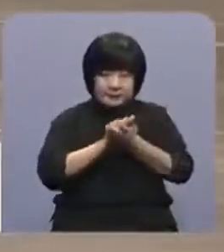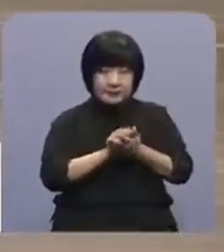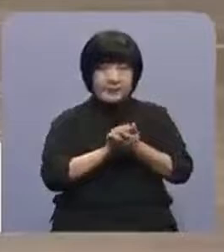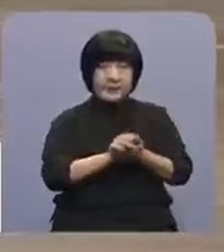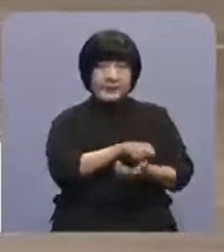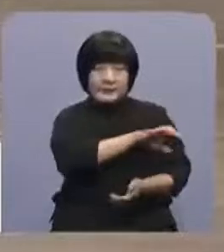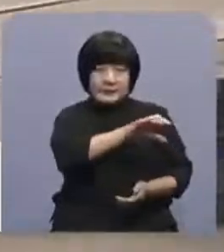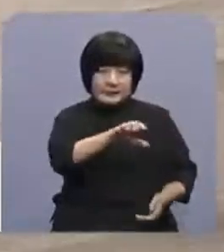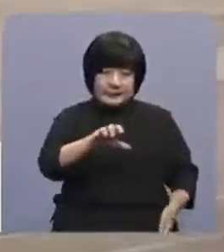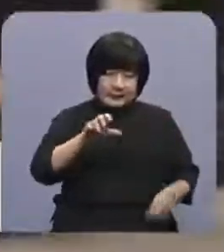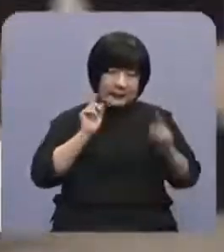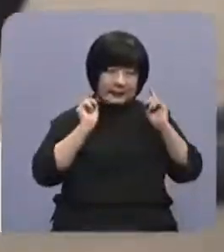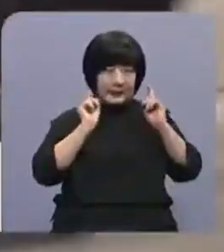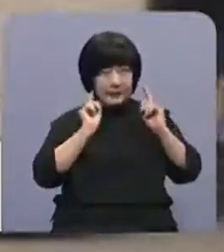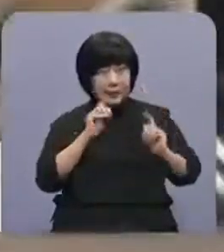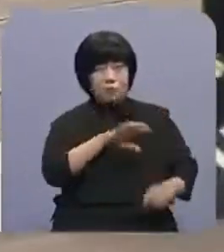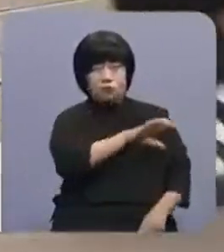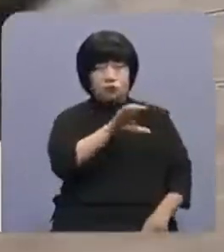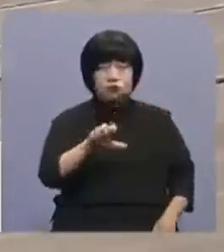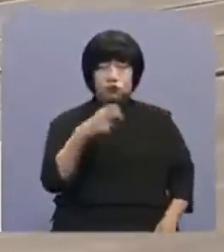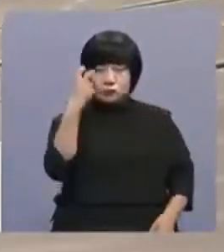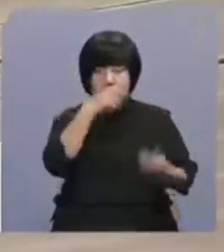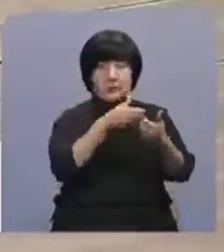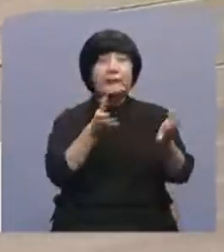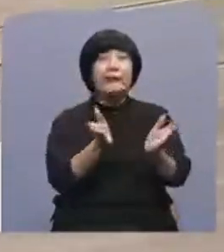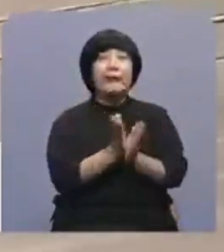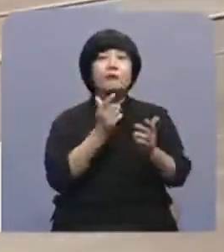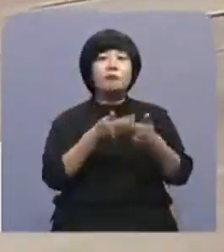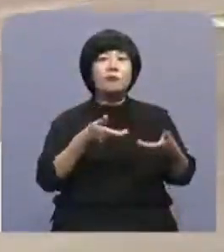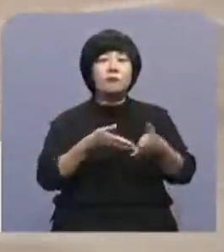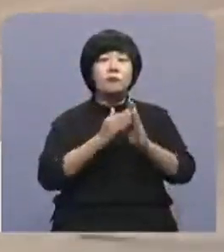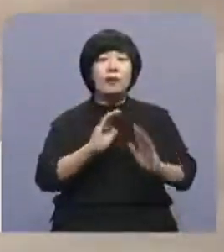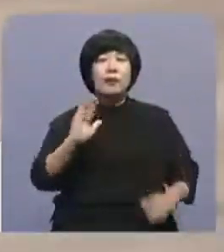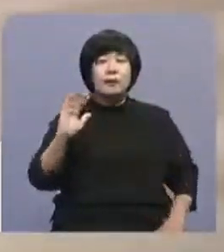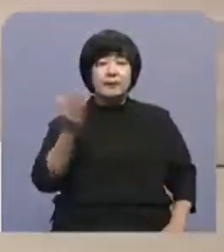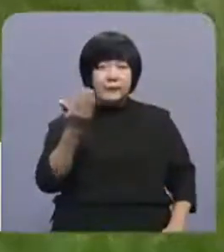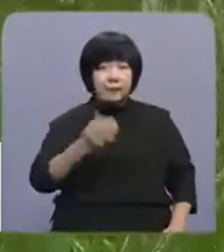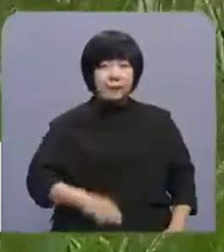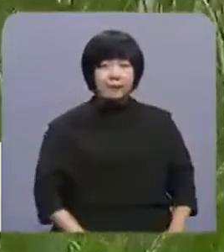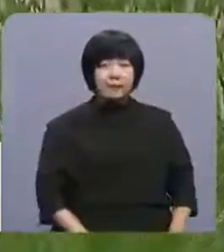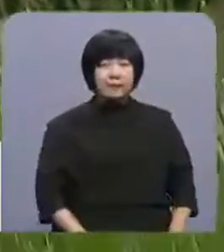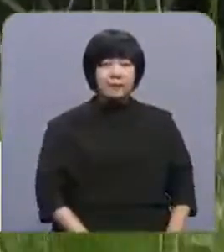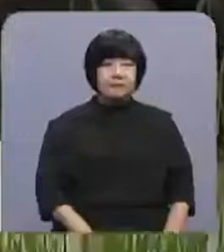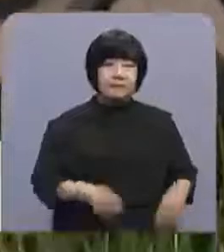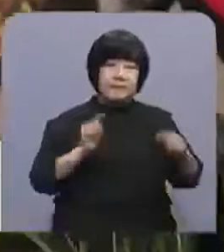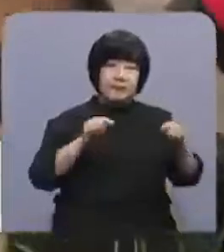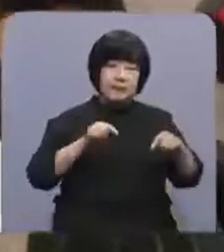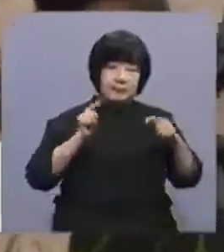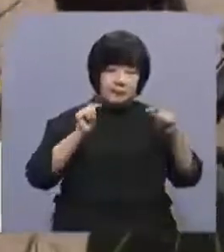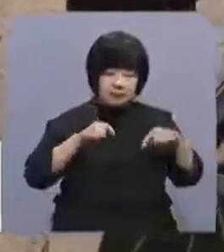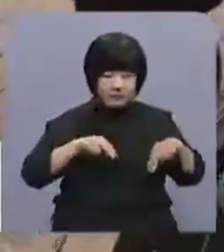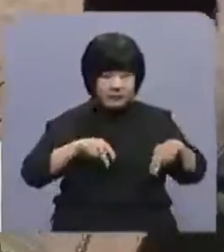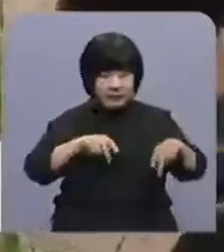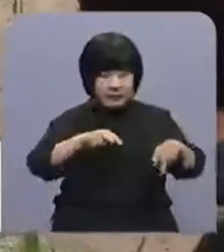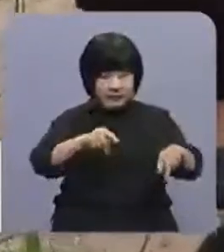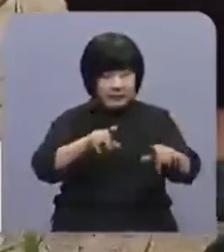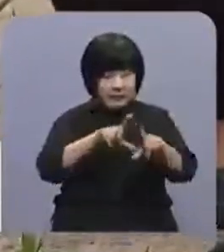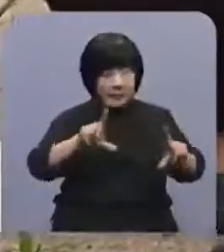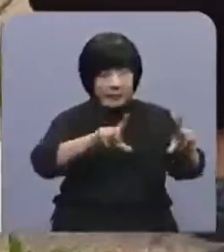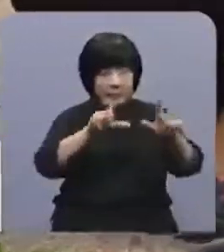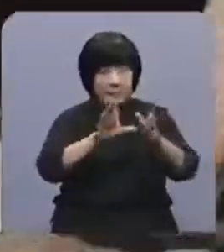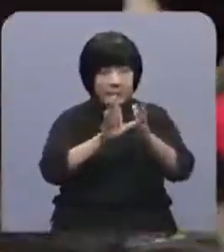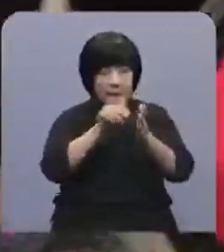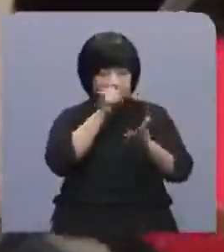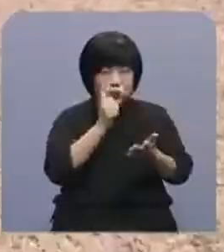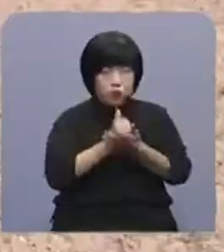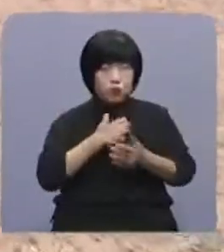치안을 살피는 반려견 순찰대가 부산에서도 출범합니다. 반려견 순찰대는 산책할 때 일상에서 발견할 수 있는 범죄